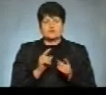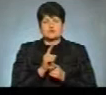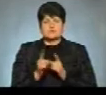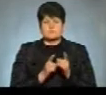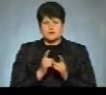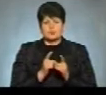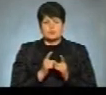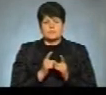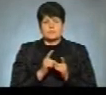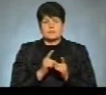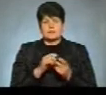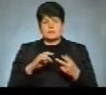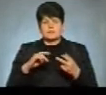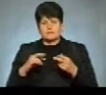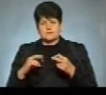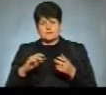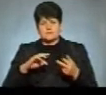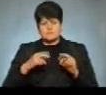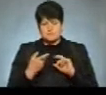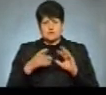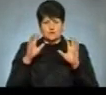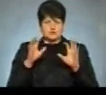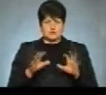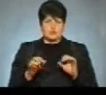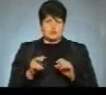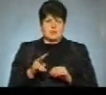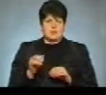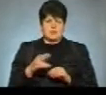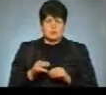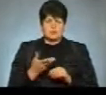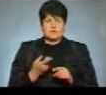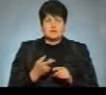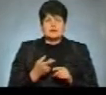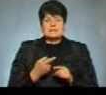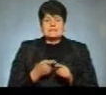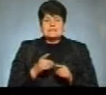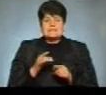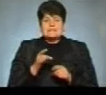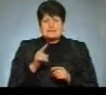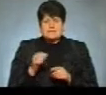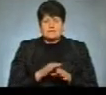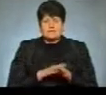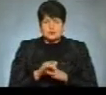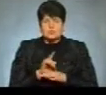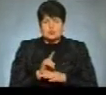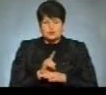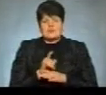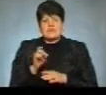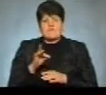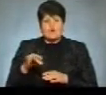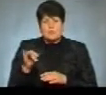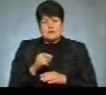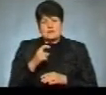повалення конституційного ладу. Очевидна маячня. Тобто за реалізацію норм Європейської хартії